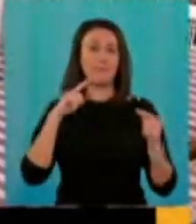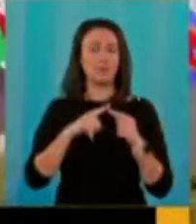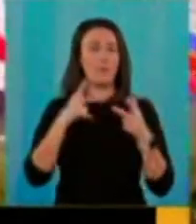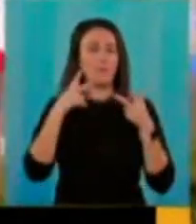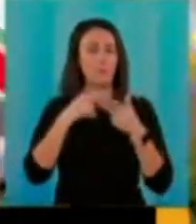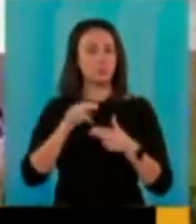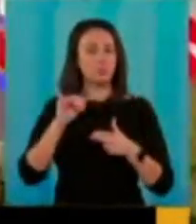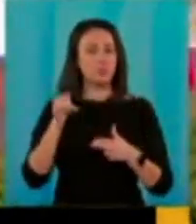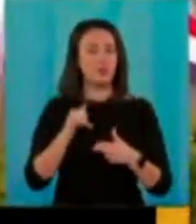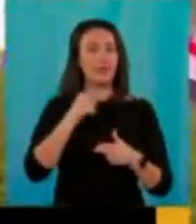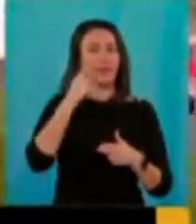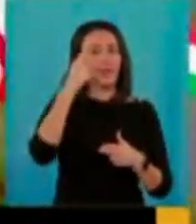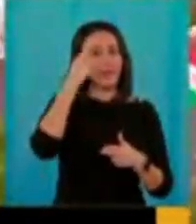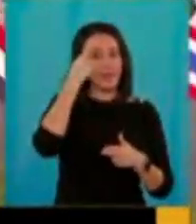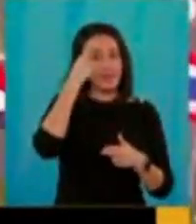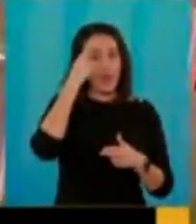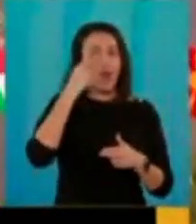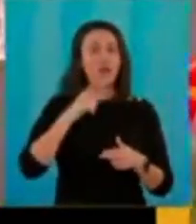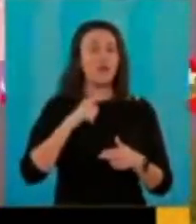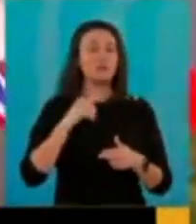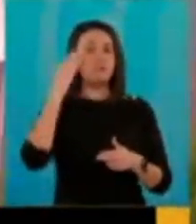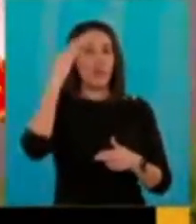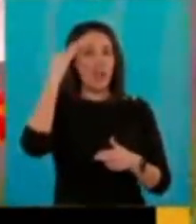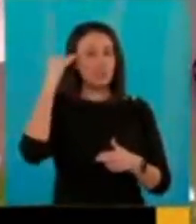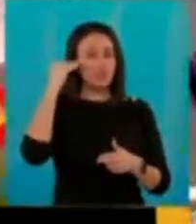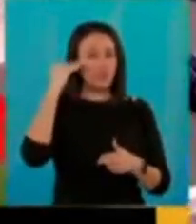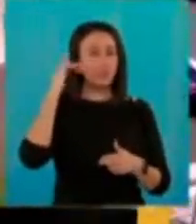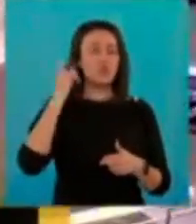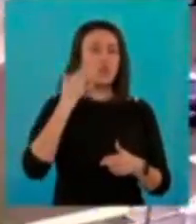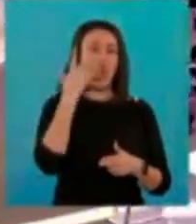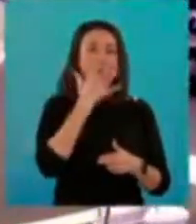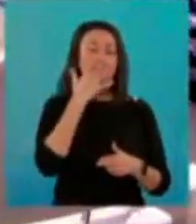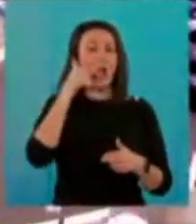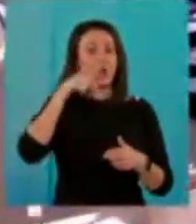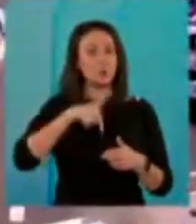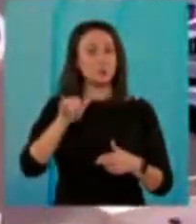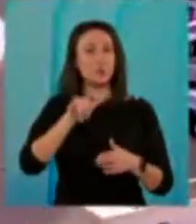moțiunii, iar India, Egiptul și Africa de Sud printre țările care s-au abținut.